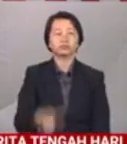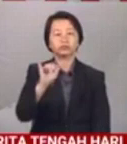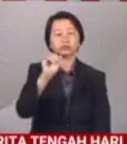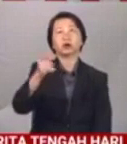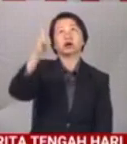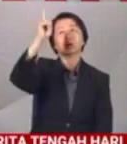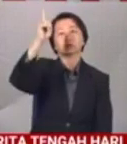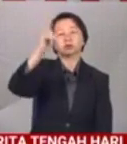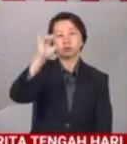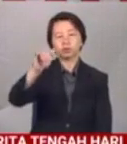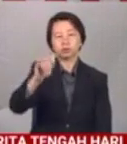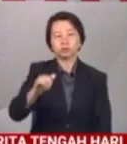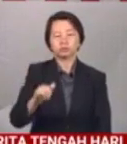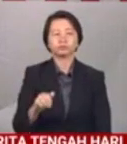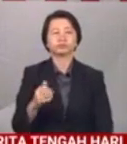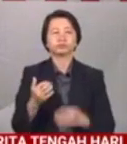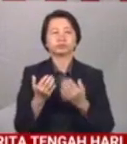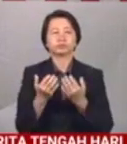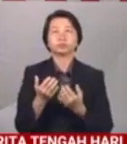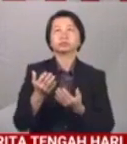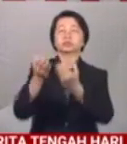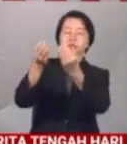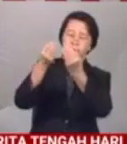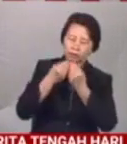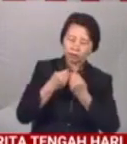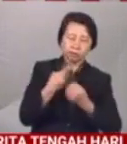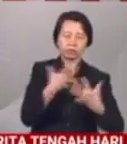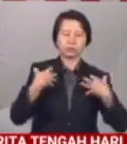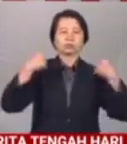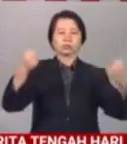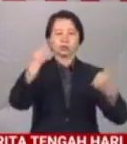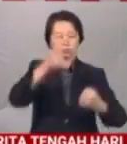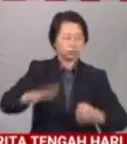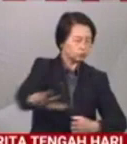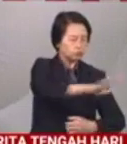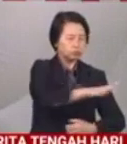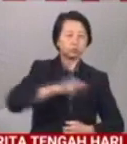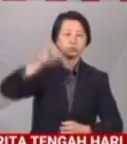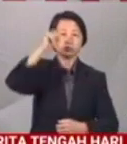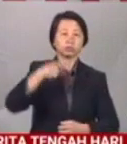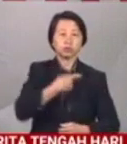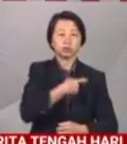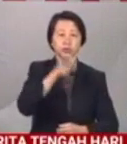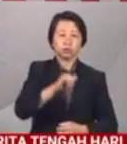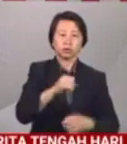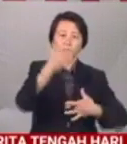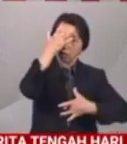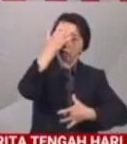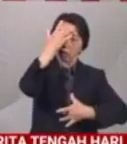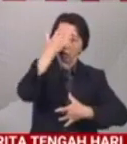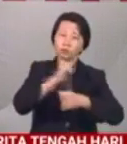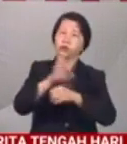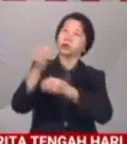Allah, Ya Rahman, Ya Syafi, Engkau berilah kesembuhan kepada saudara-saudara kami yang dijangkiti